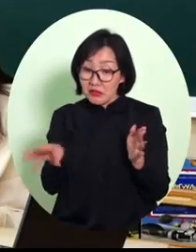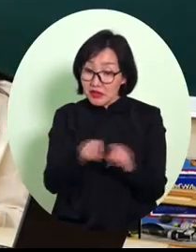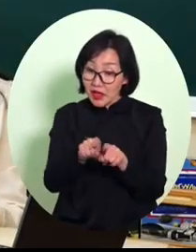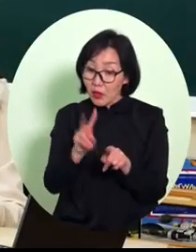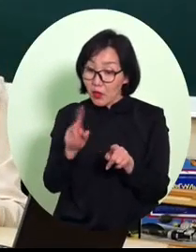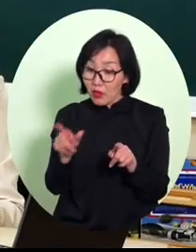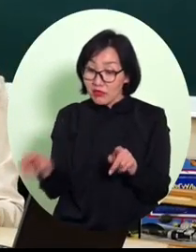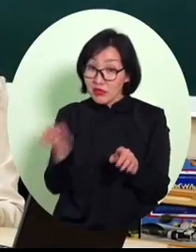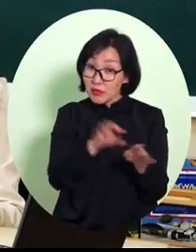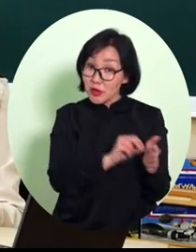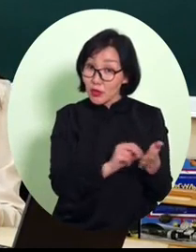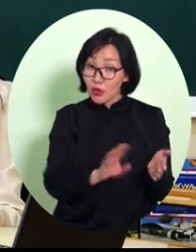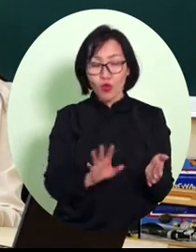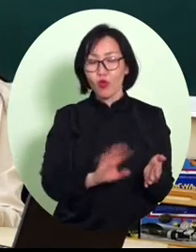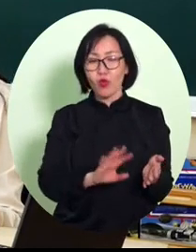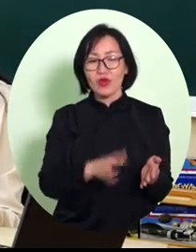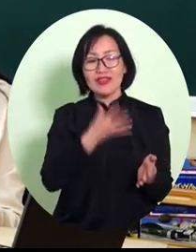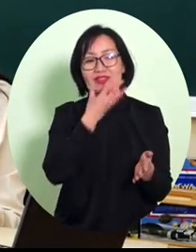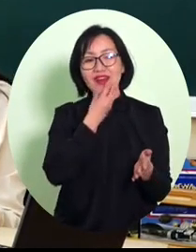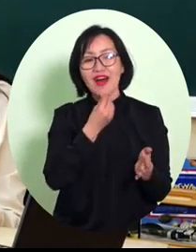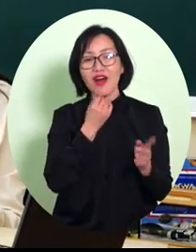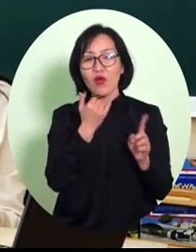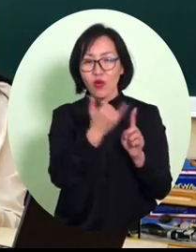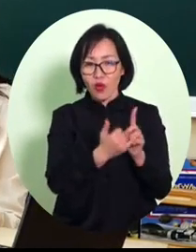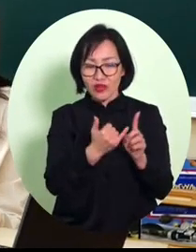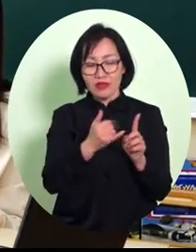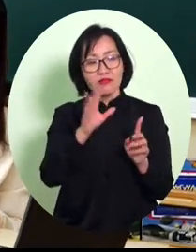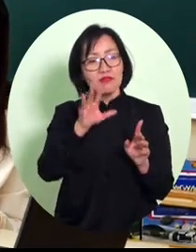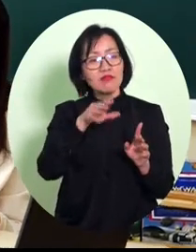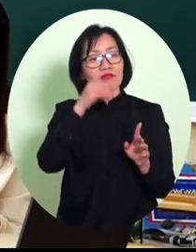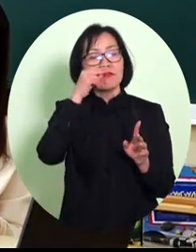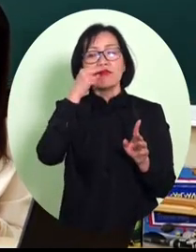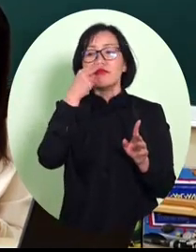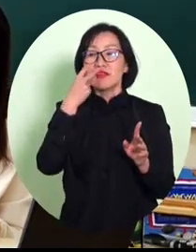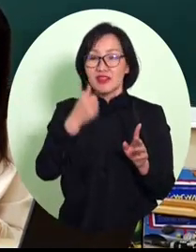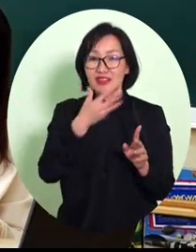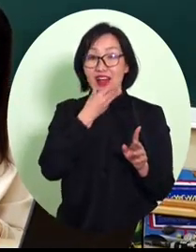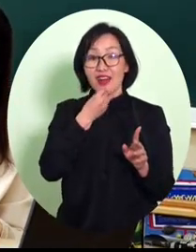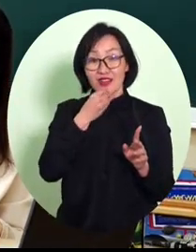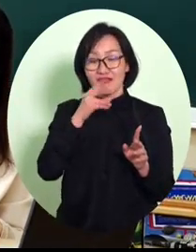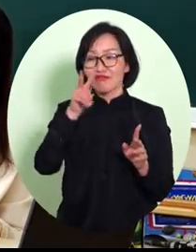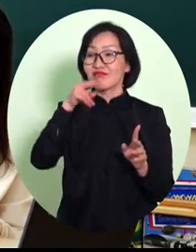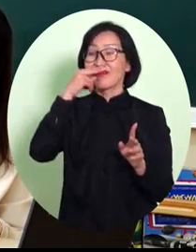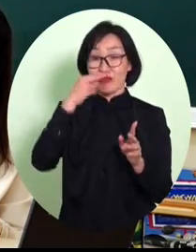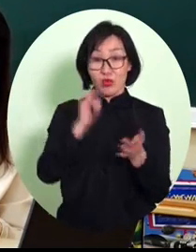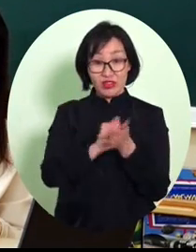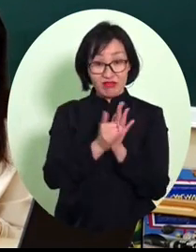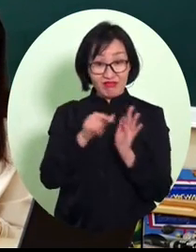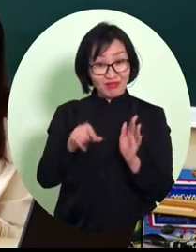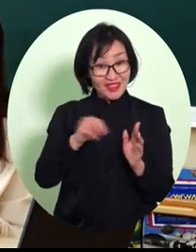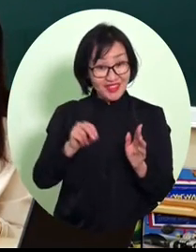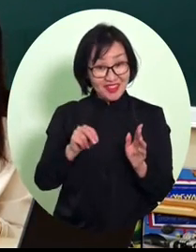билэгдэж ирсэн мэлүү. Үгүй тийм ээ. Сайхан үлрэл хангалж үнэртхийг билэгдэж зохиолж бичсэн байгаа тийм